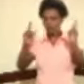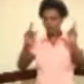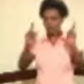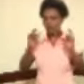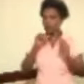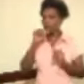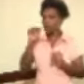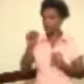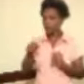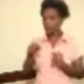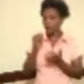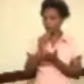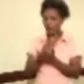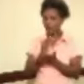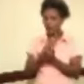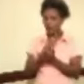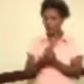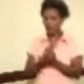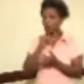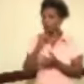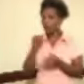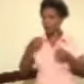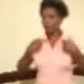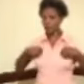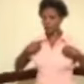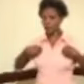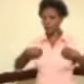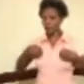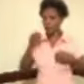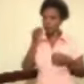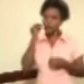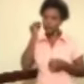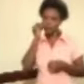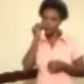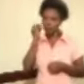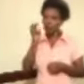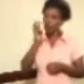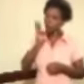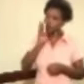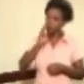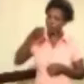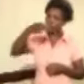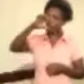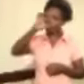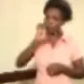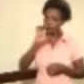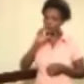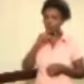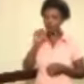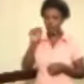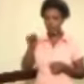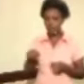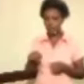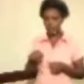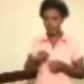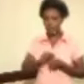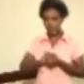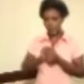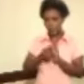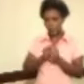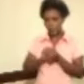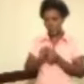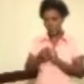gagné kounia, que pat même gagné la kay yo. Par exemple, l'eau potable, la trinisation, il n'y a pas de gain ça, la caillou. Mais ça m'avait dit que vous voulez